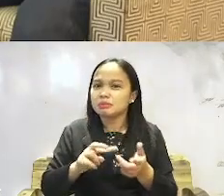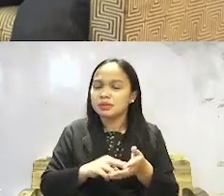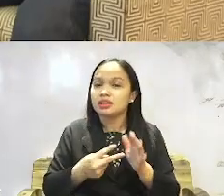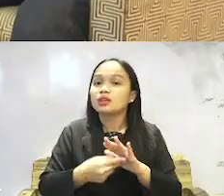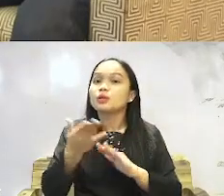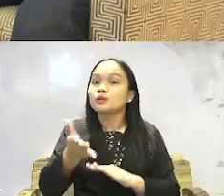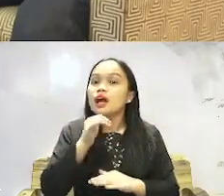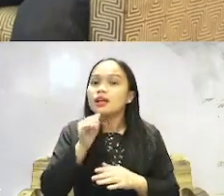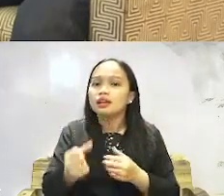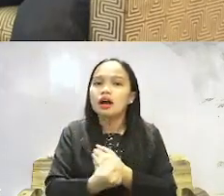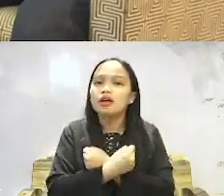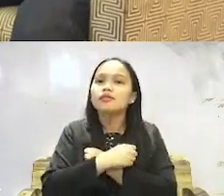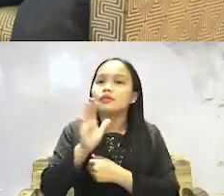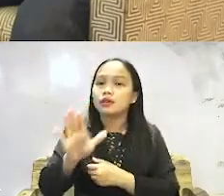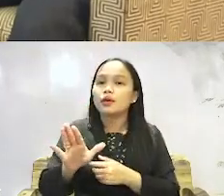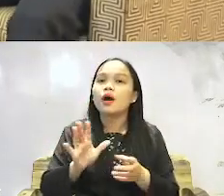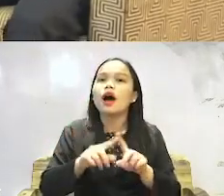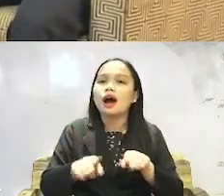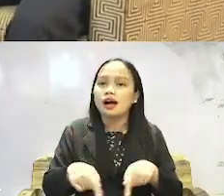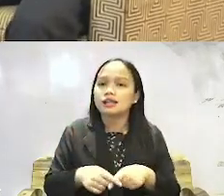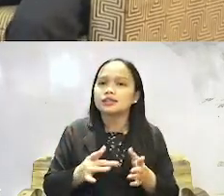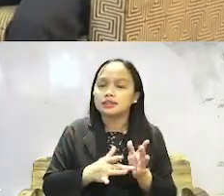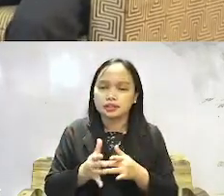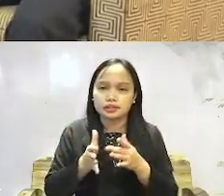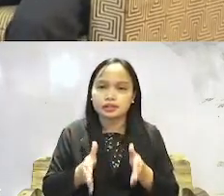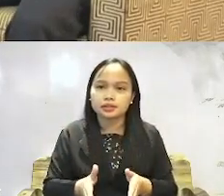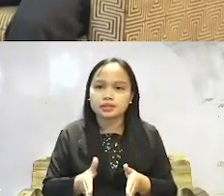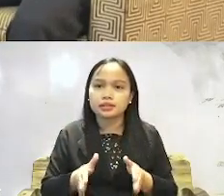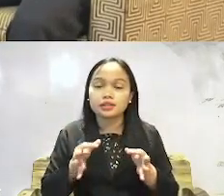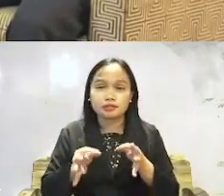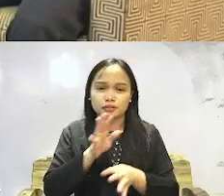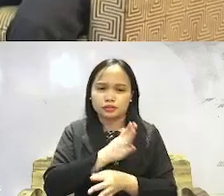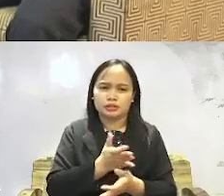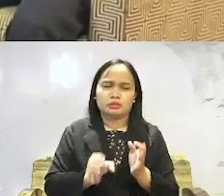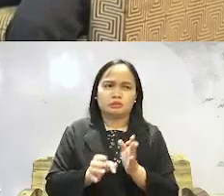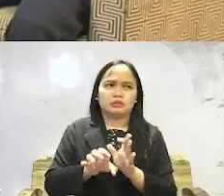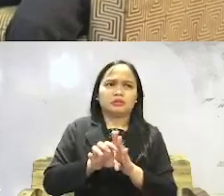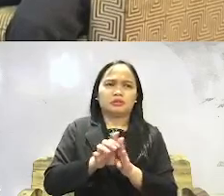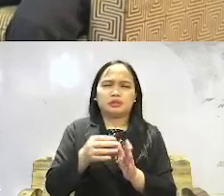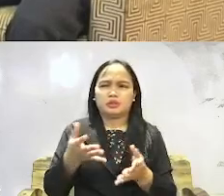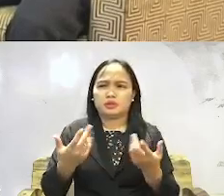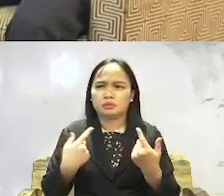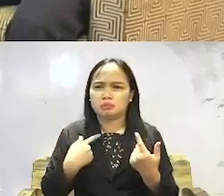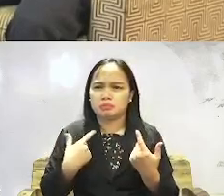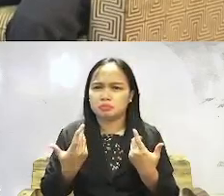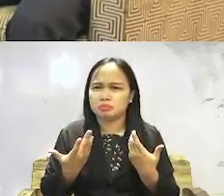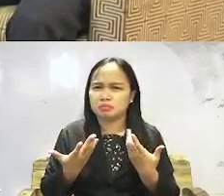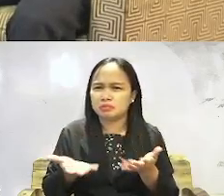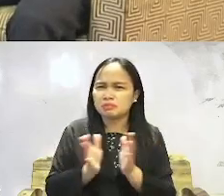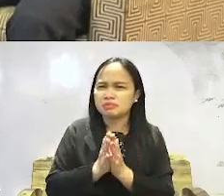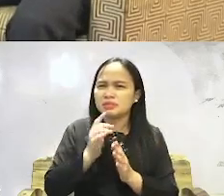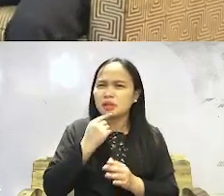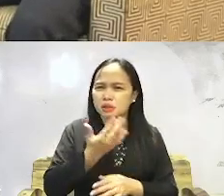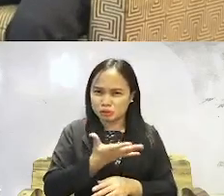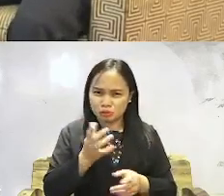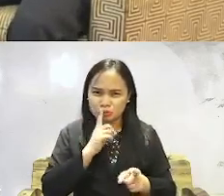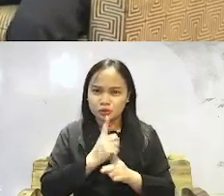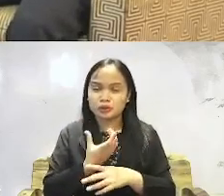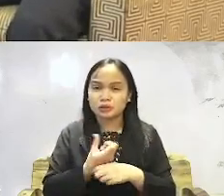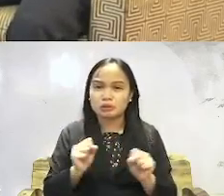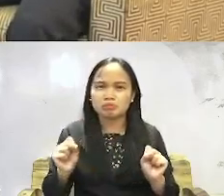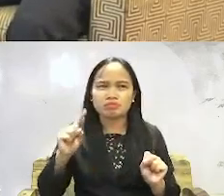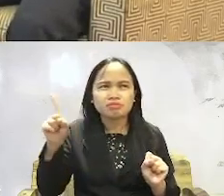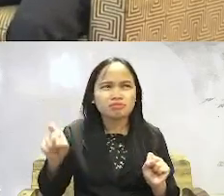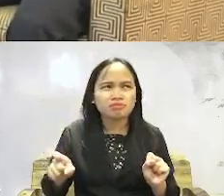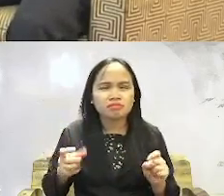minahal yung pagiging Kristiyano mo. So magtataka ka agad, talagang ligtas ka ba talaga? O, di ba? Balik tayo dun sa victims of